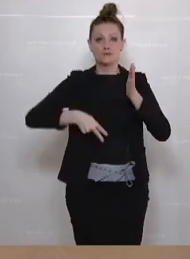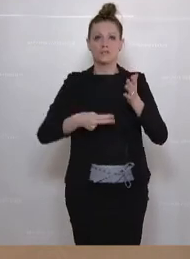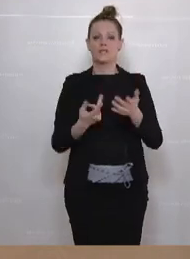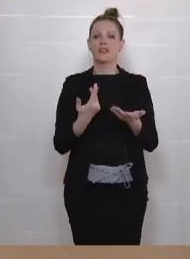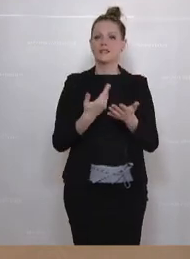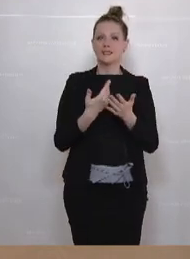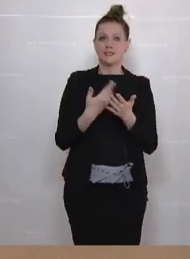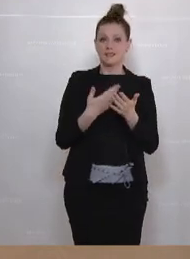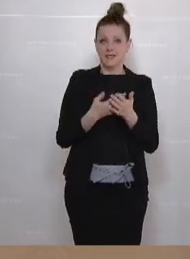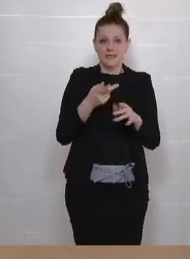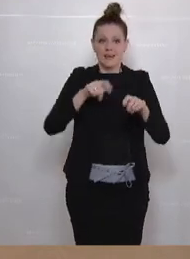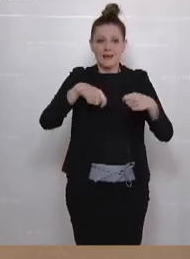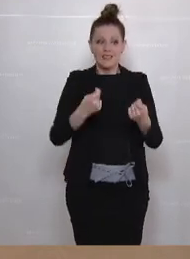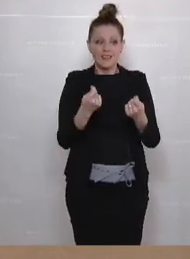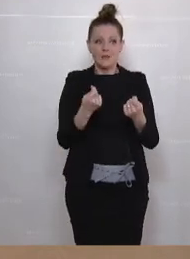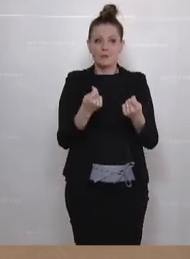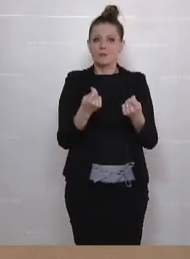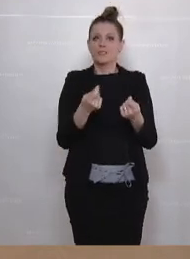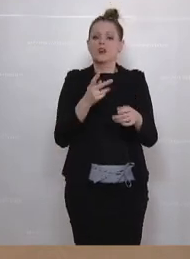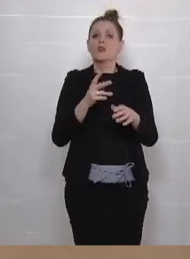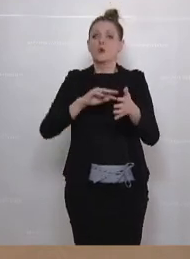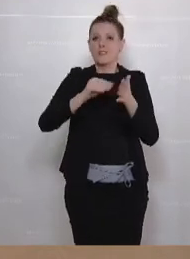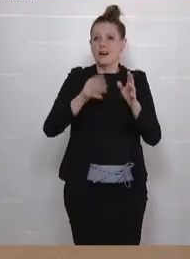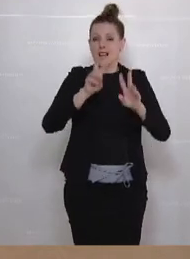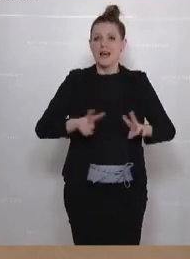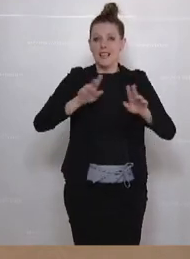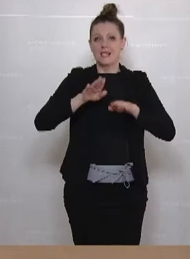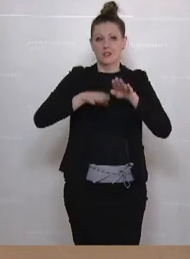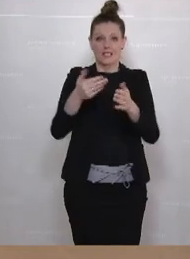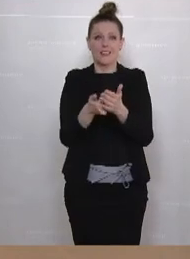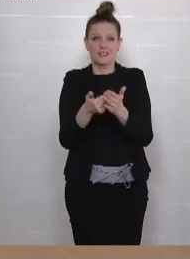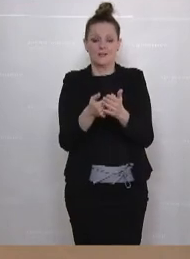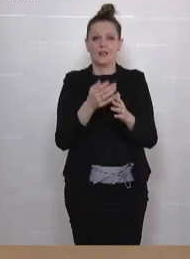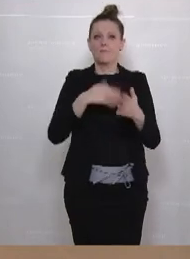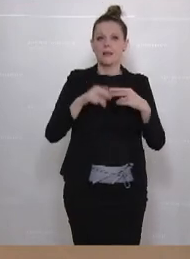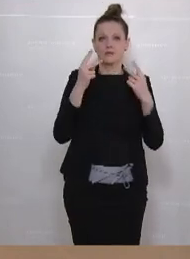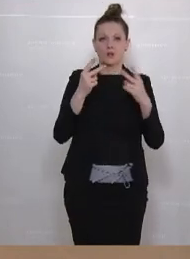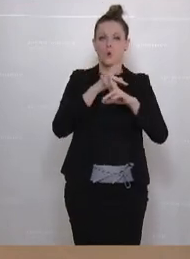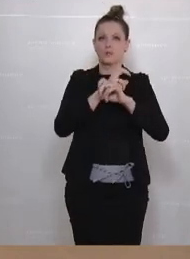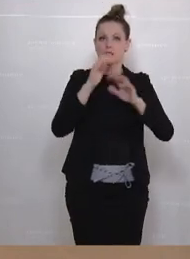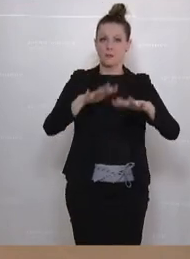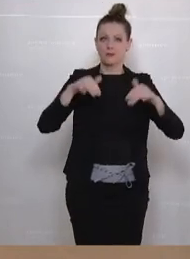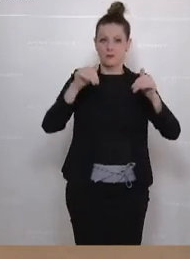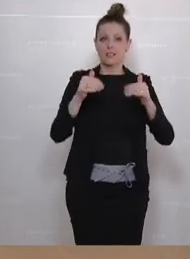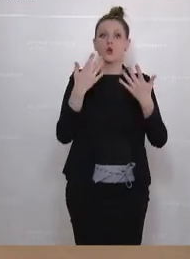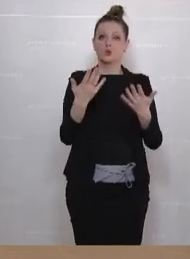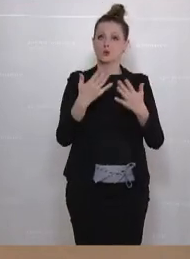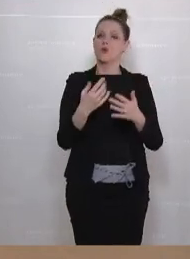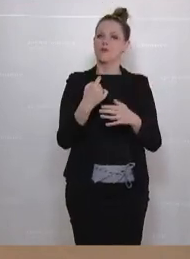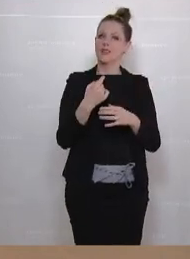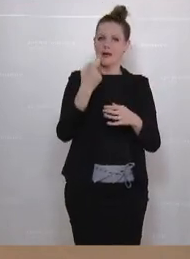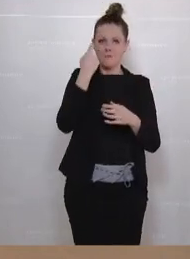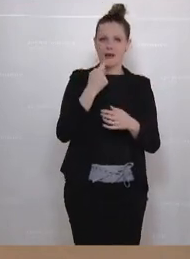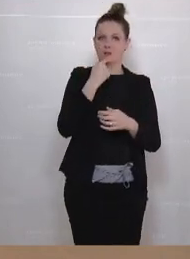Diskussion gibt, ob man nicht einen ähnlichen Schritt setzen sollte. Und ich glaube, da ist es umso wichtiger, dass auch das österreichische Parlament hier eine Position bezieht, weil wir müssen